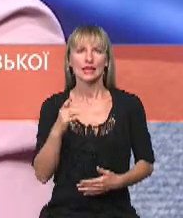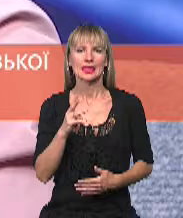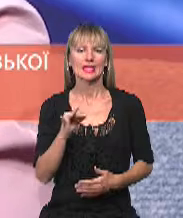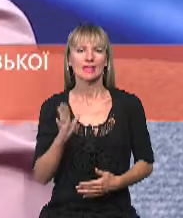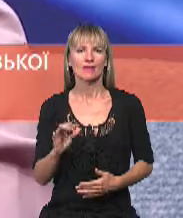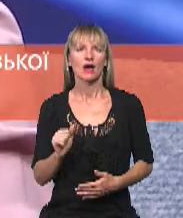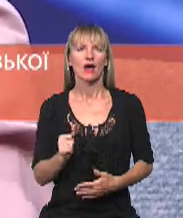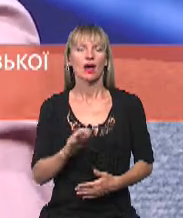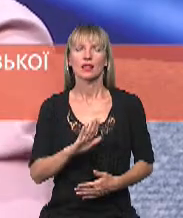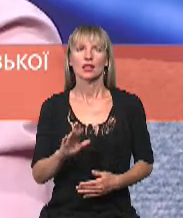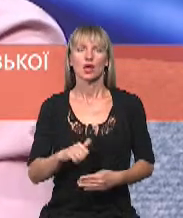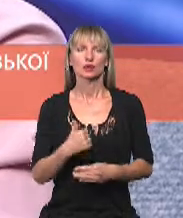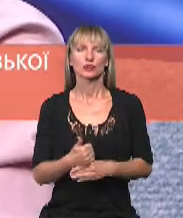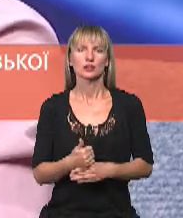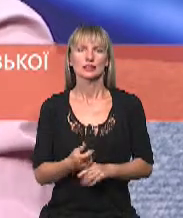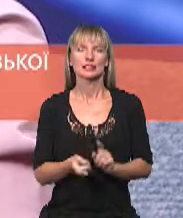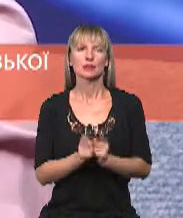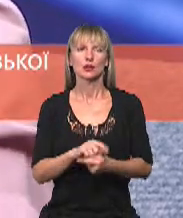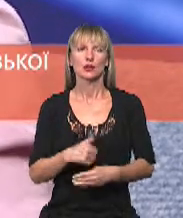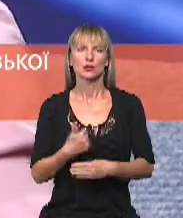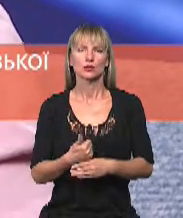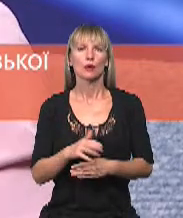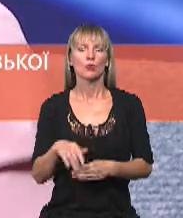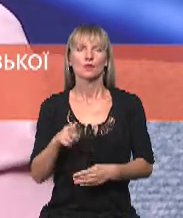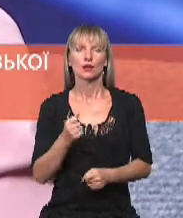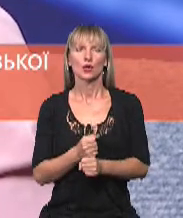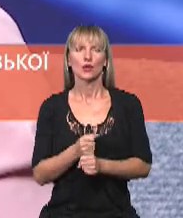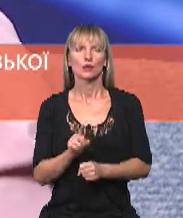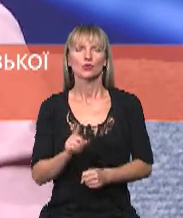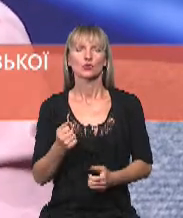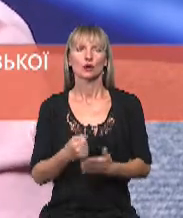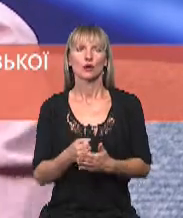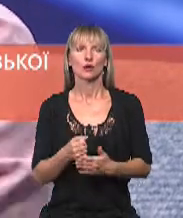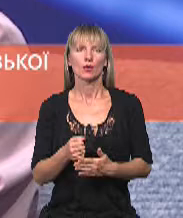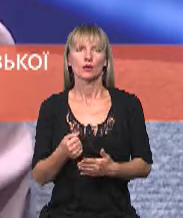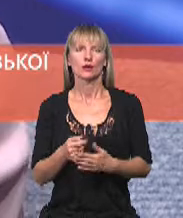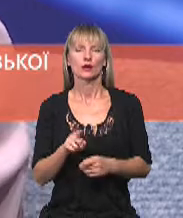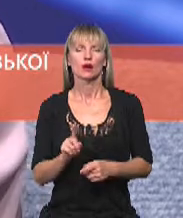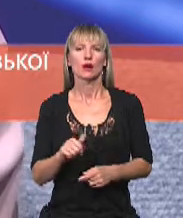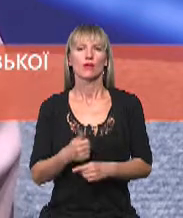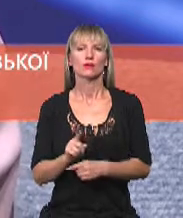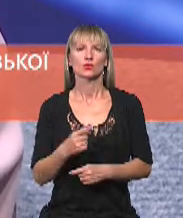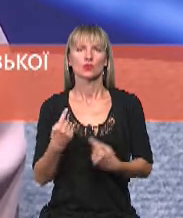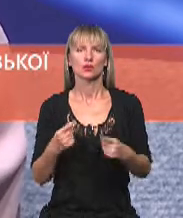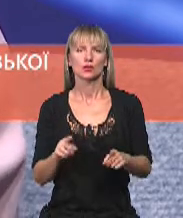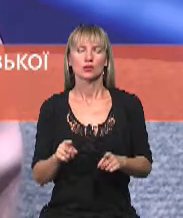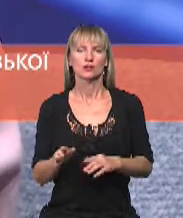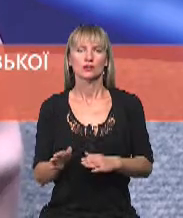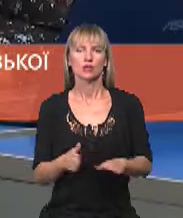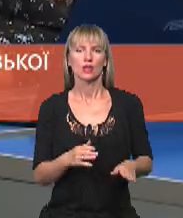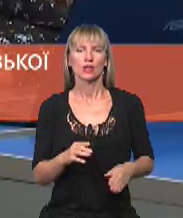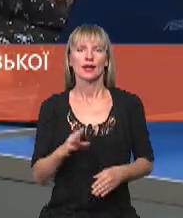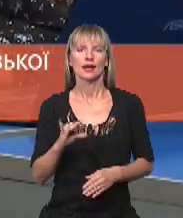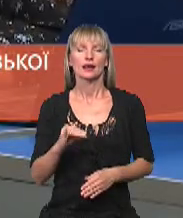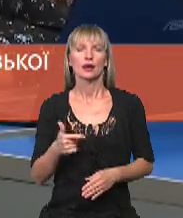жаль, у нас і досі сприймається змінити очільника, а хай він робить те, що і робили до того. Головне, що інший. Ігор Коліушка, голова